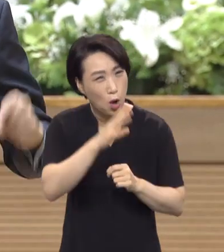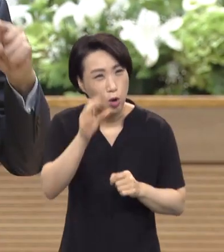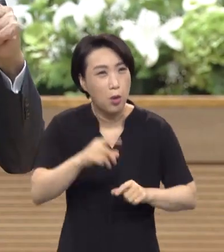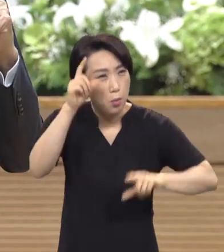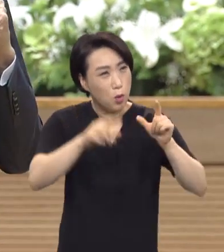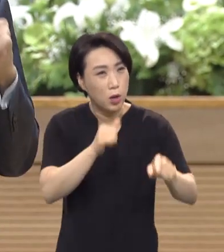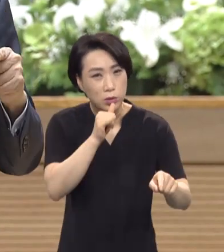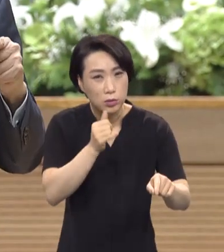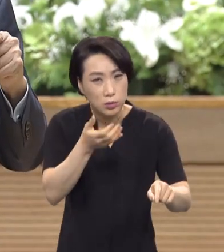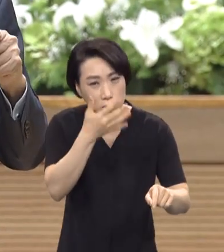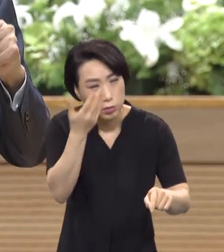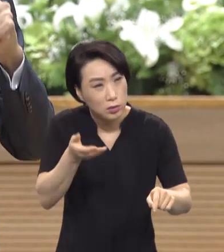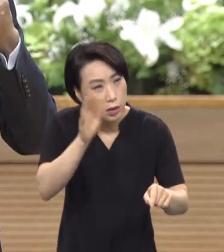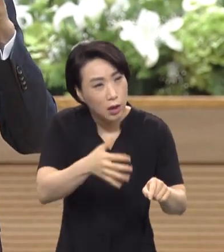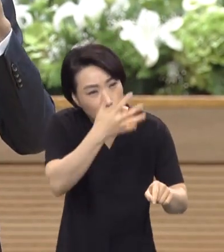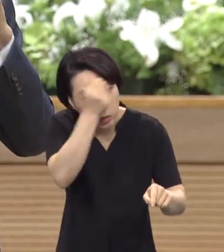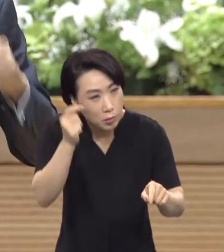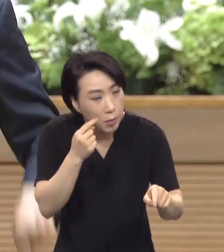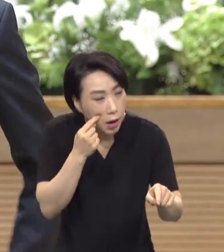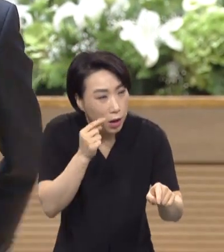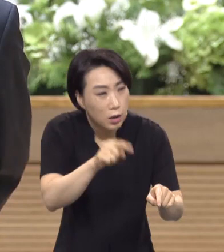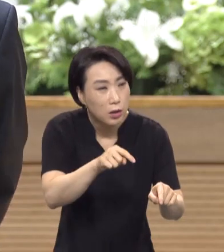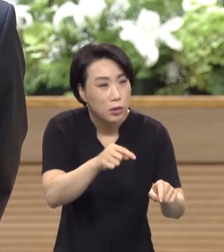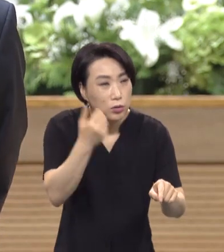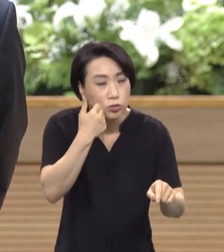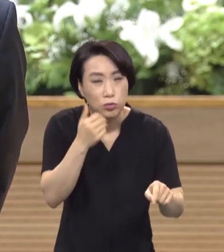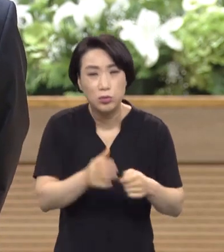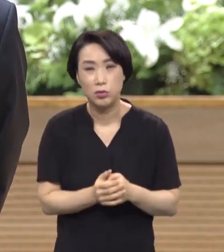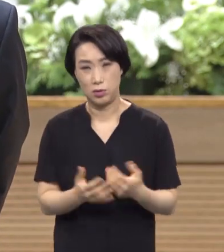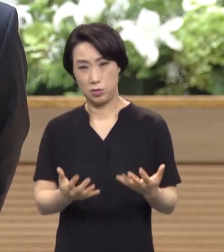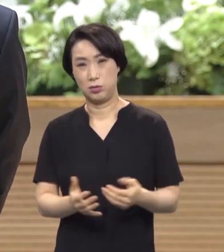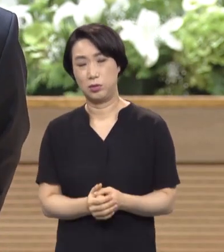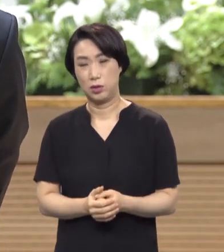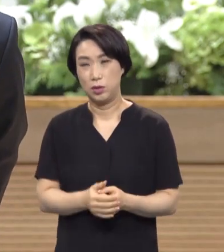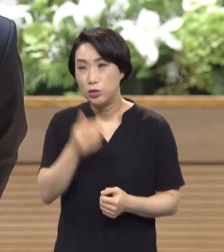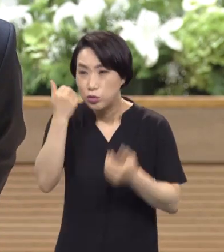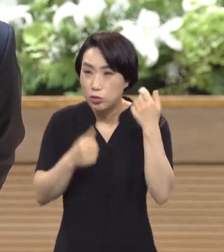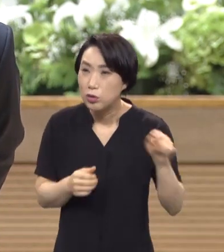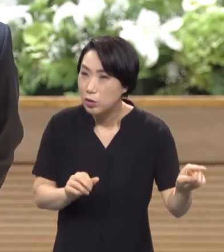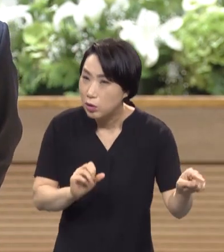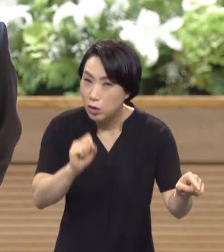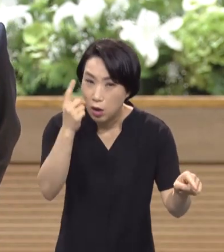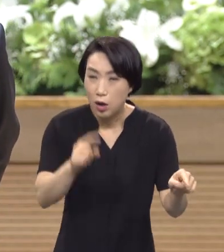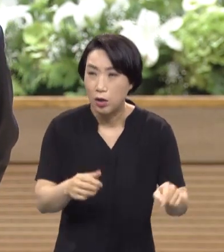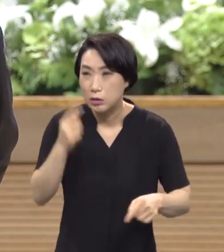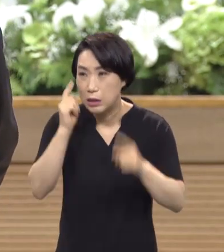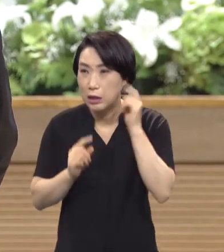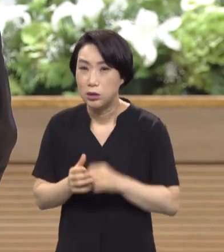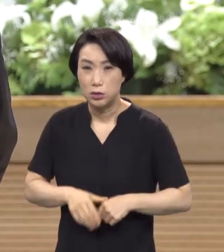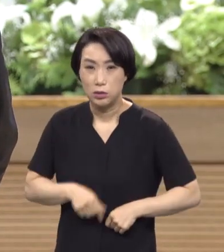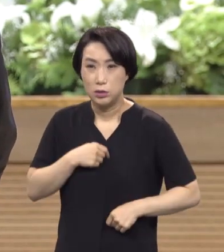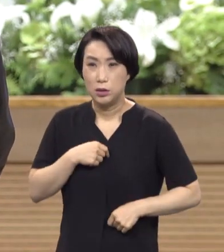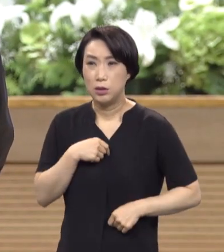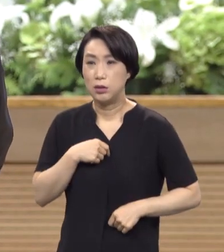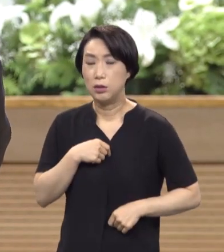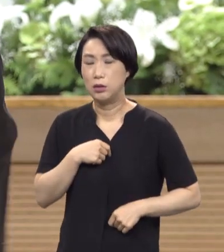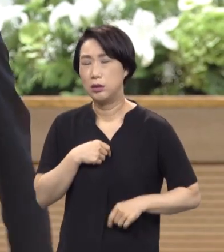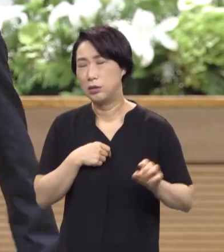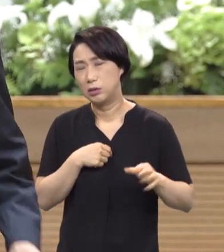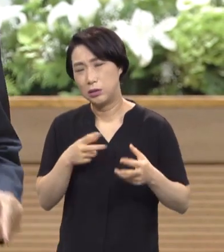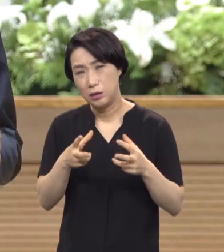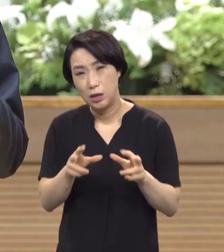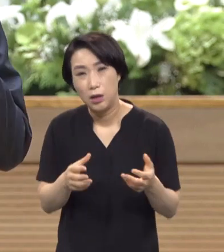있지만 그 사람을 통해서 누군가가 상처를 받고 의의 도전을